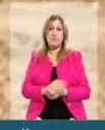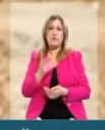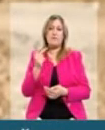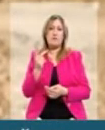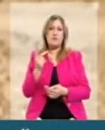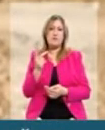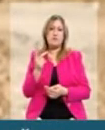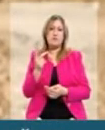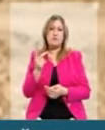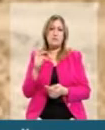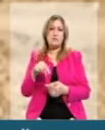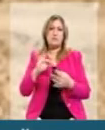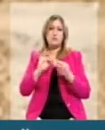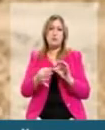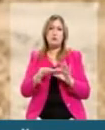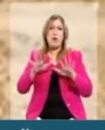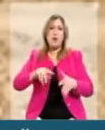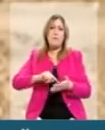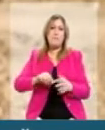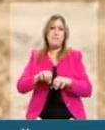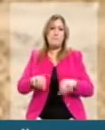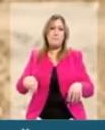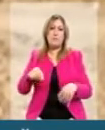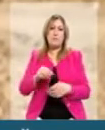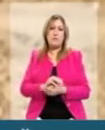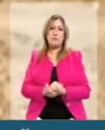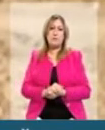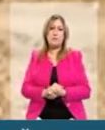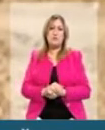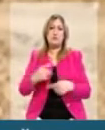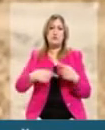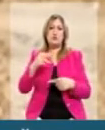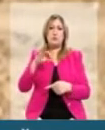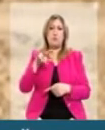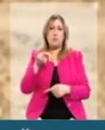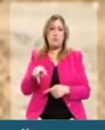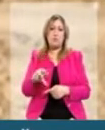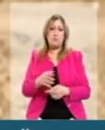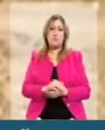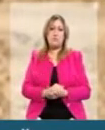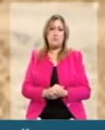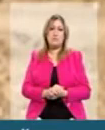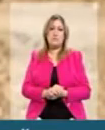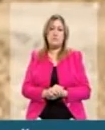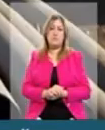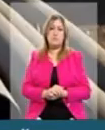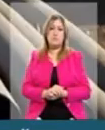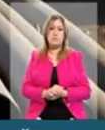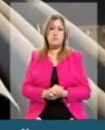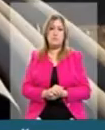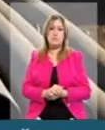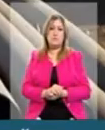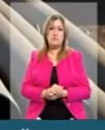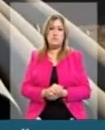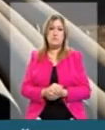во-вторых, здесь сложный рельеф. То есть мы два раза должны пересечь Тобыл методом ГНБ. То есть по две трубы будем